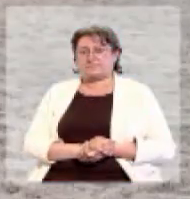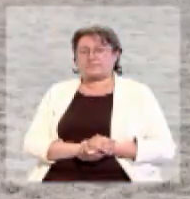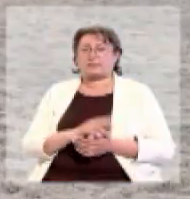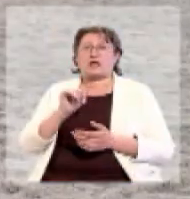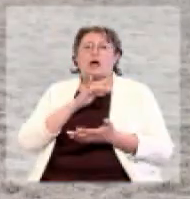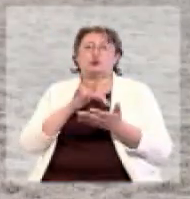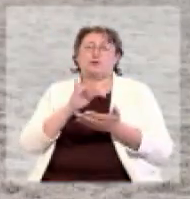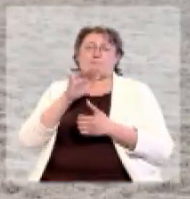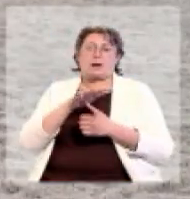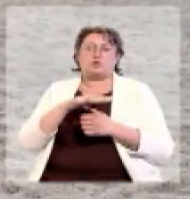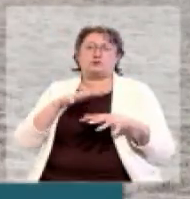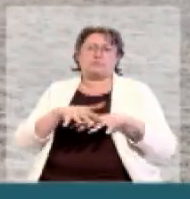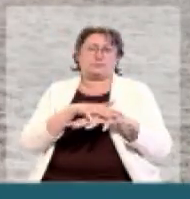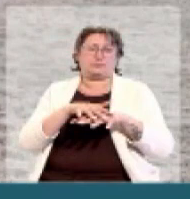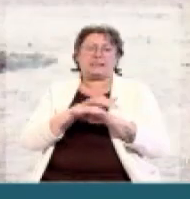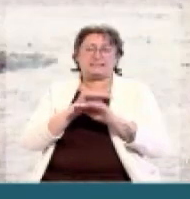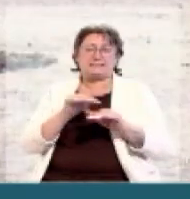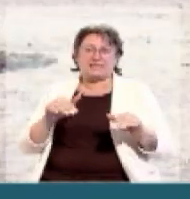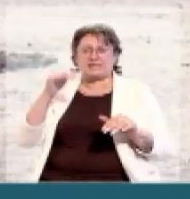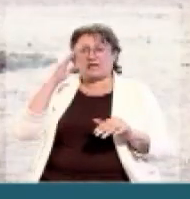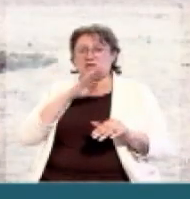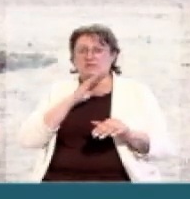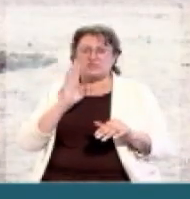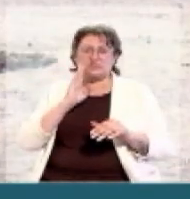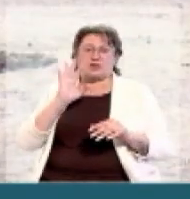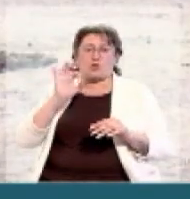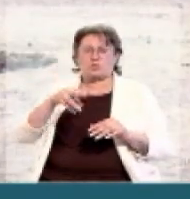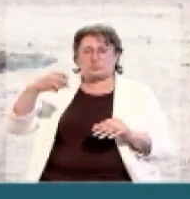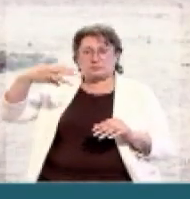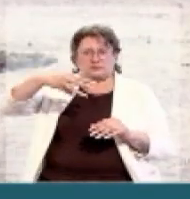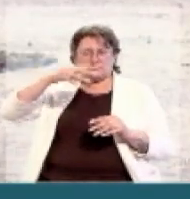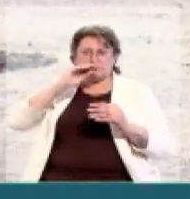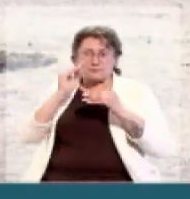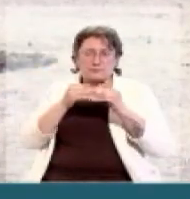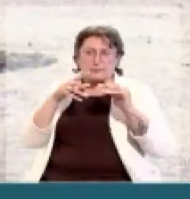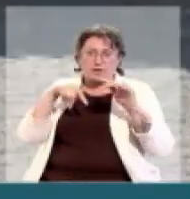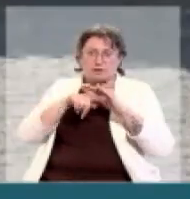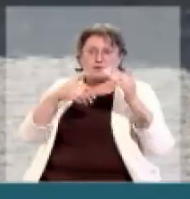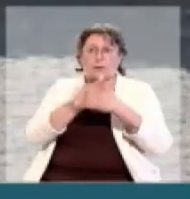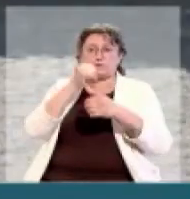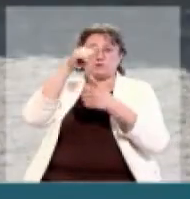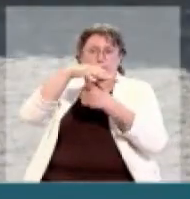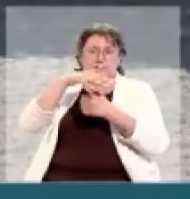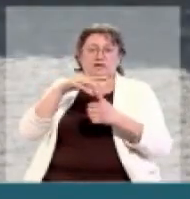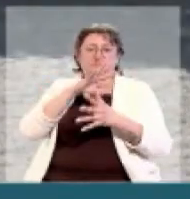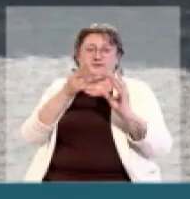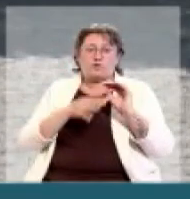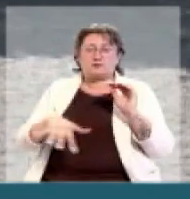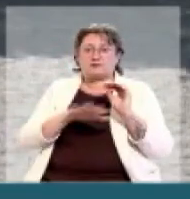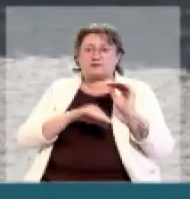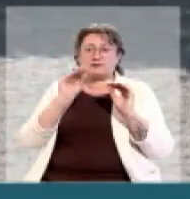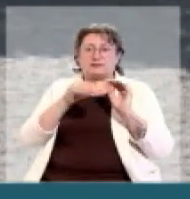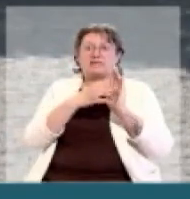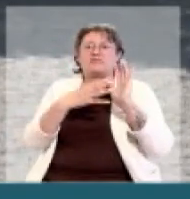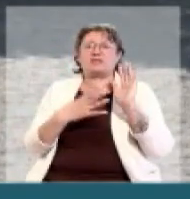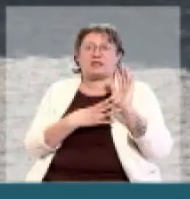На городском пляже многолюдно. Дети и их родители от палящего солнца спасаются под новенькими зонтиками. Всего на территории пляжа